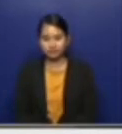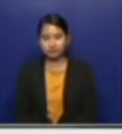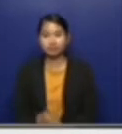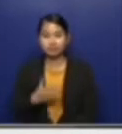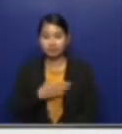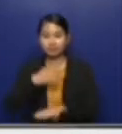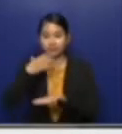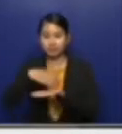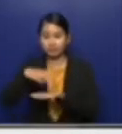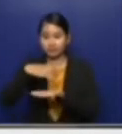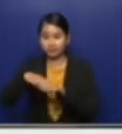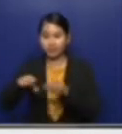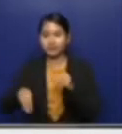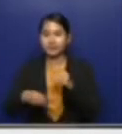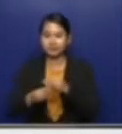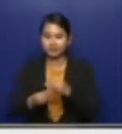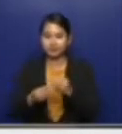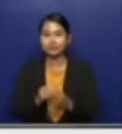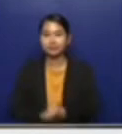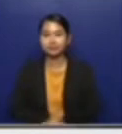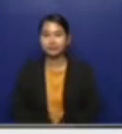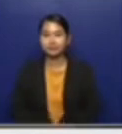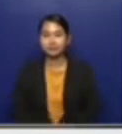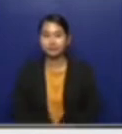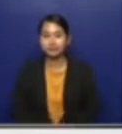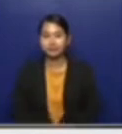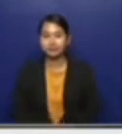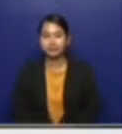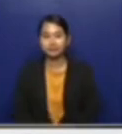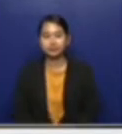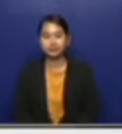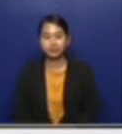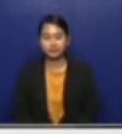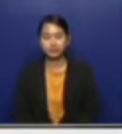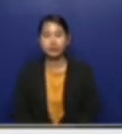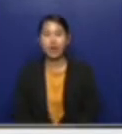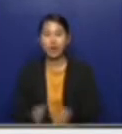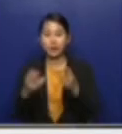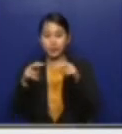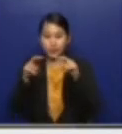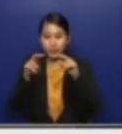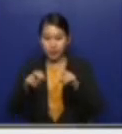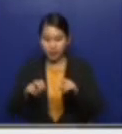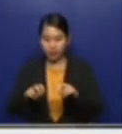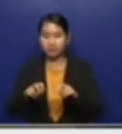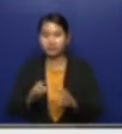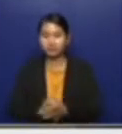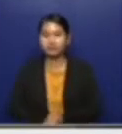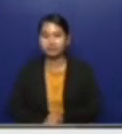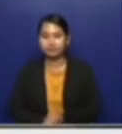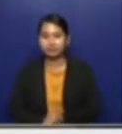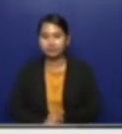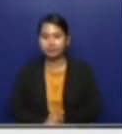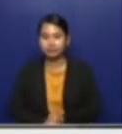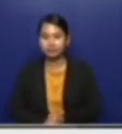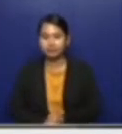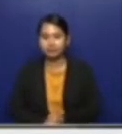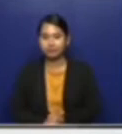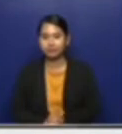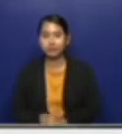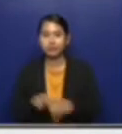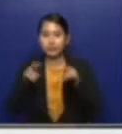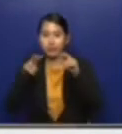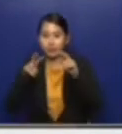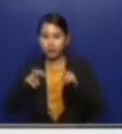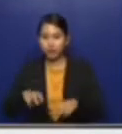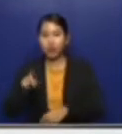ครับท่านเอาไปวิเคราะห์ด้วยผ พราะว่าจากอดีตที่ผ่